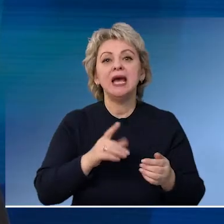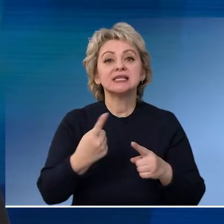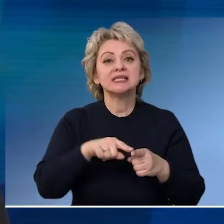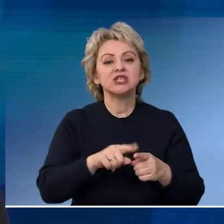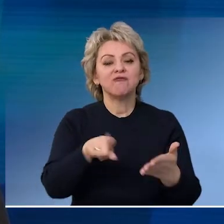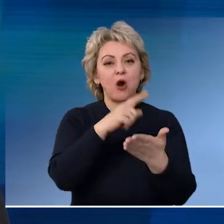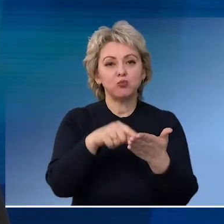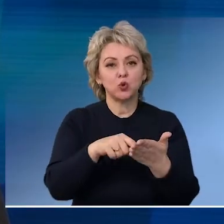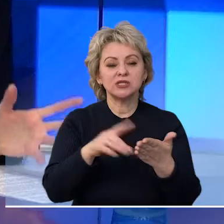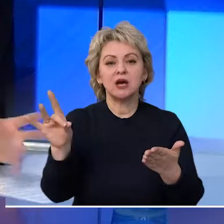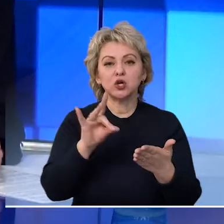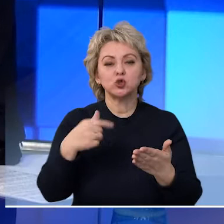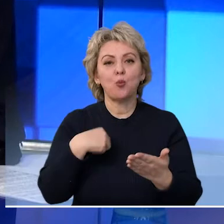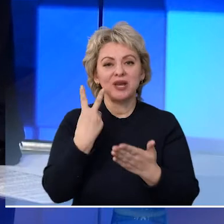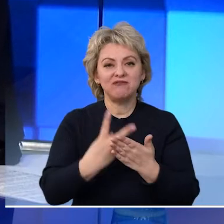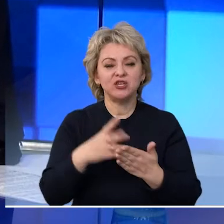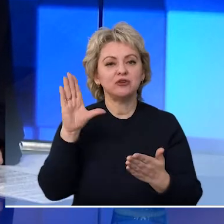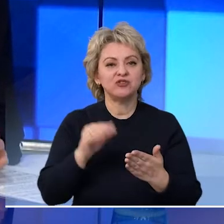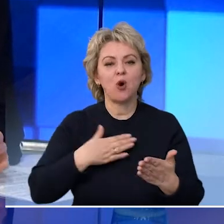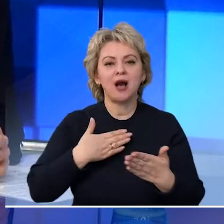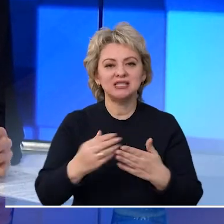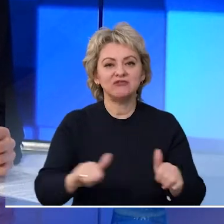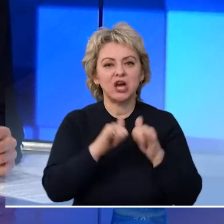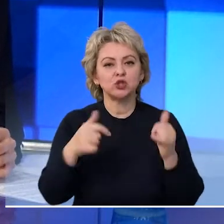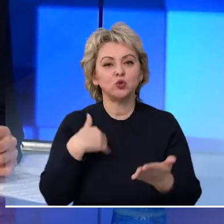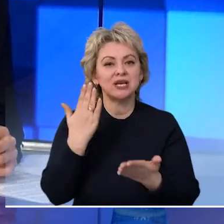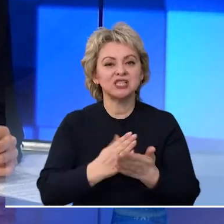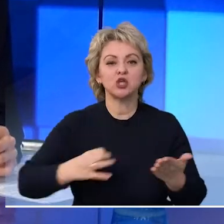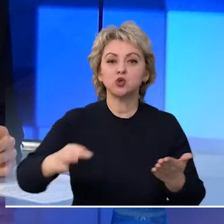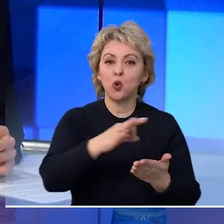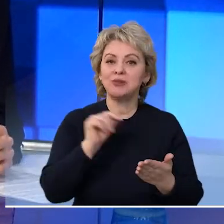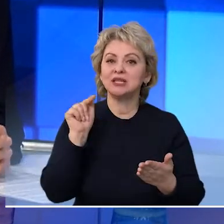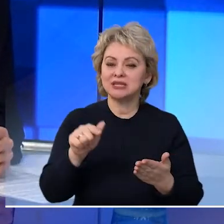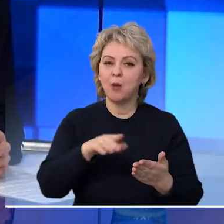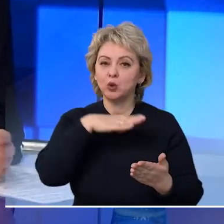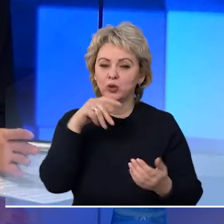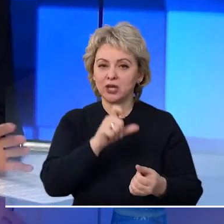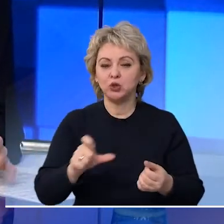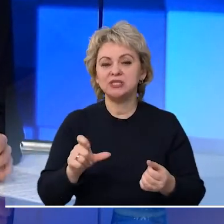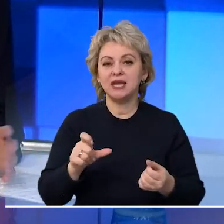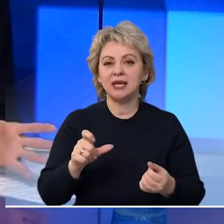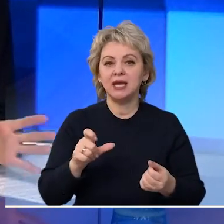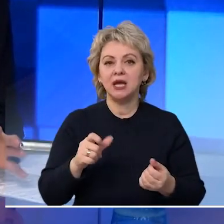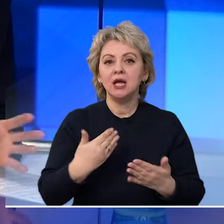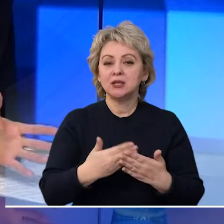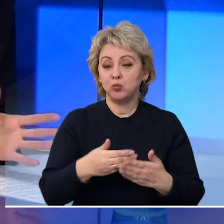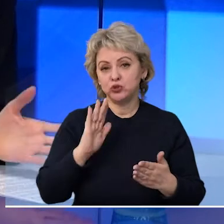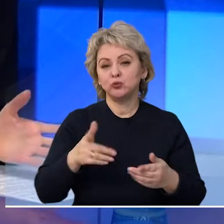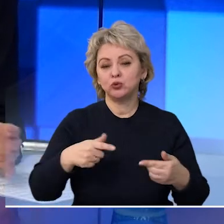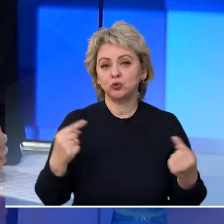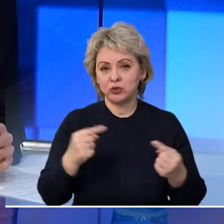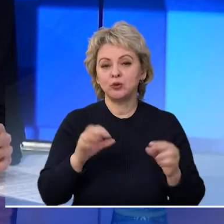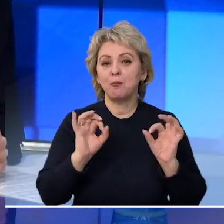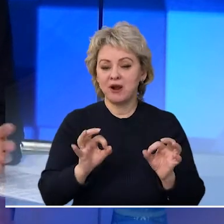Ирина, в связи с этим вопрос. В Ростове мы видим, да, все активно развивается, но у нас есть область, и там для многих людей, будем